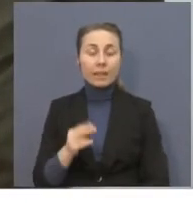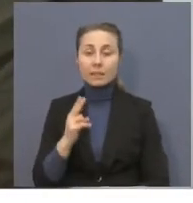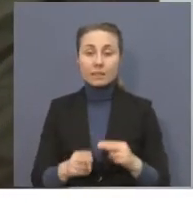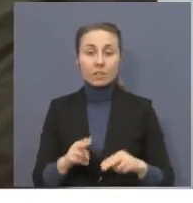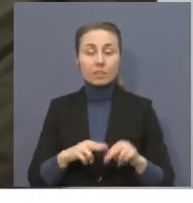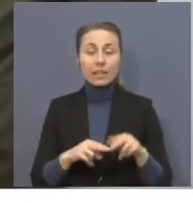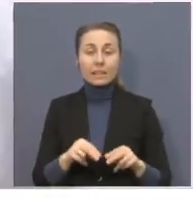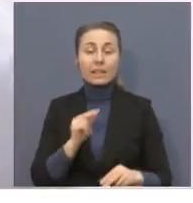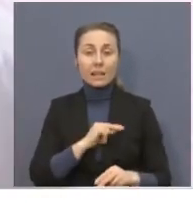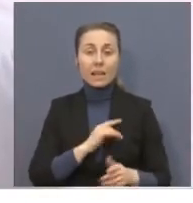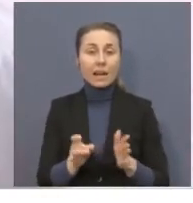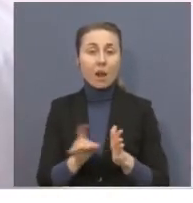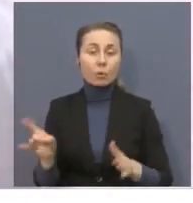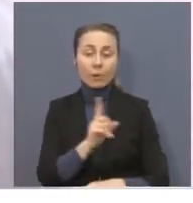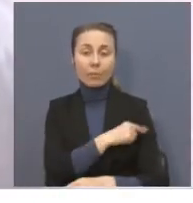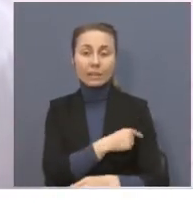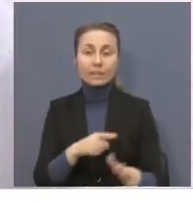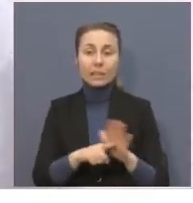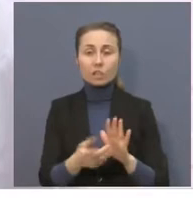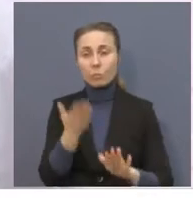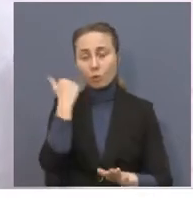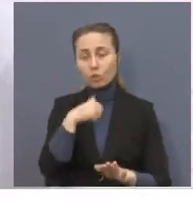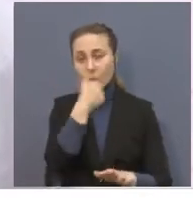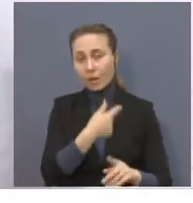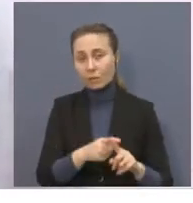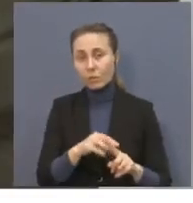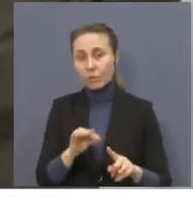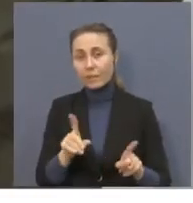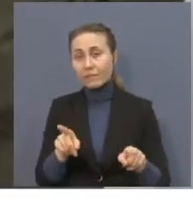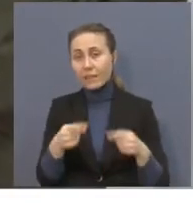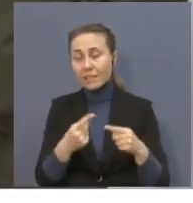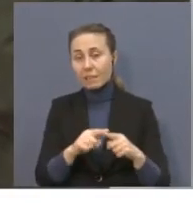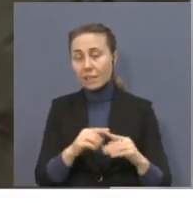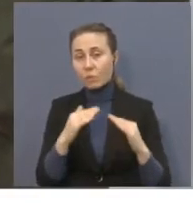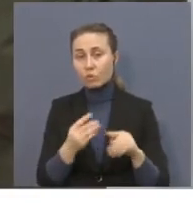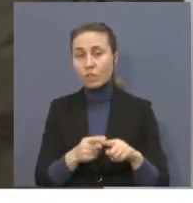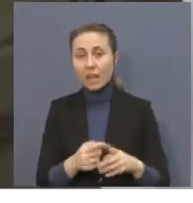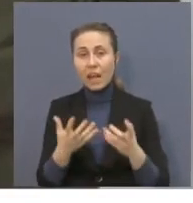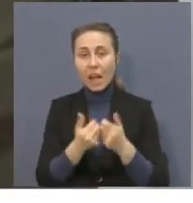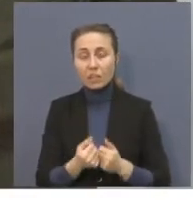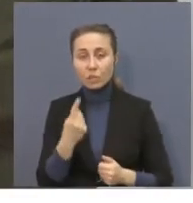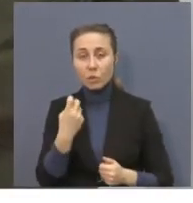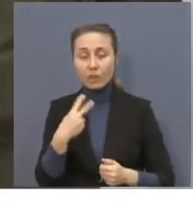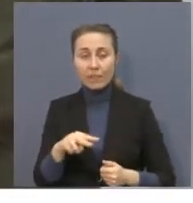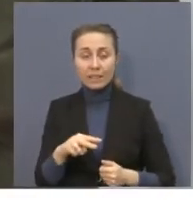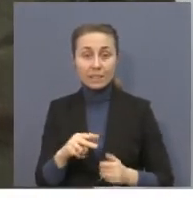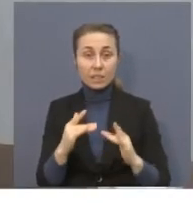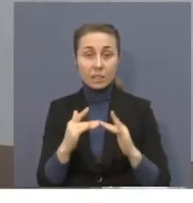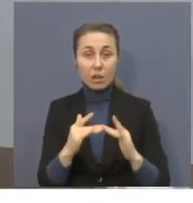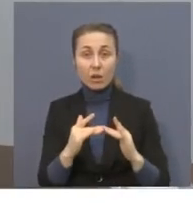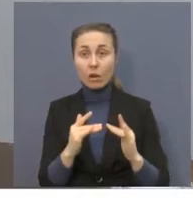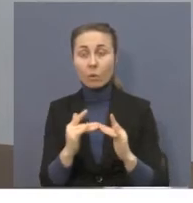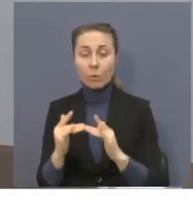строительные работы районной больницы, начатые еще в прошлом году. На восстановление учреждения, рассчитанного на 120 коек,